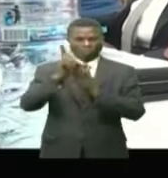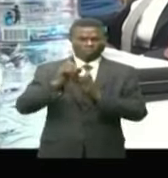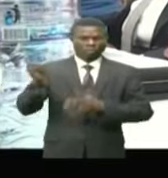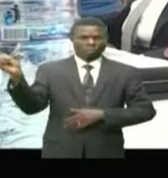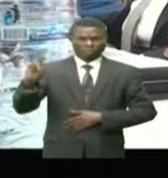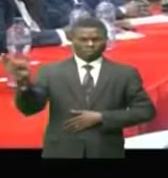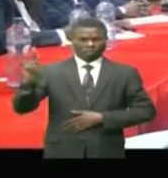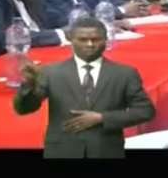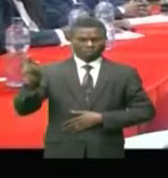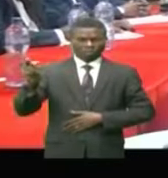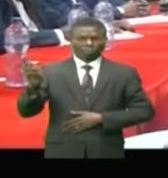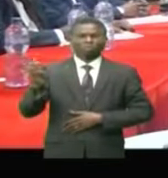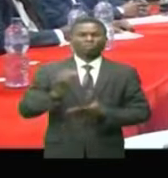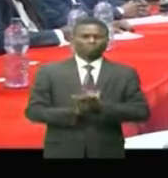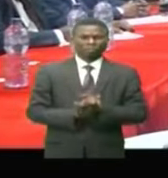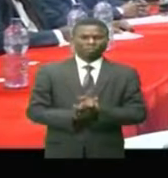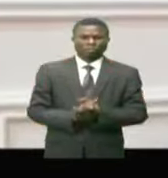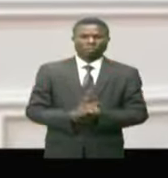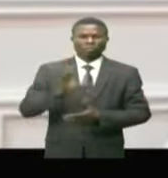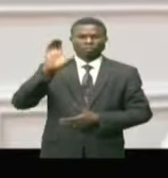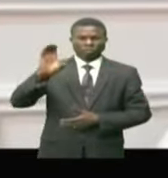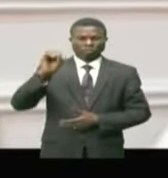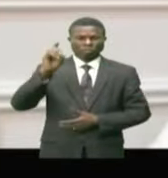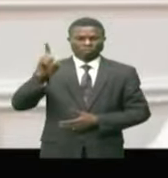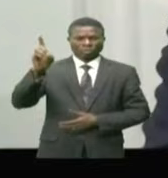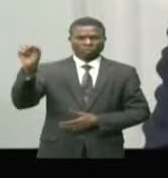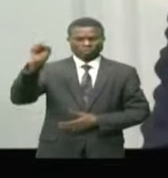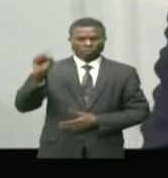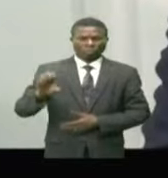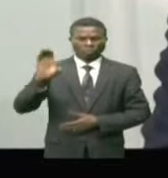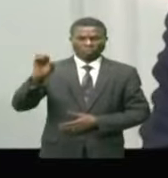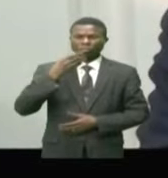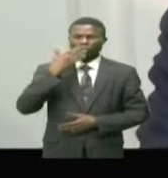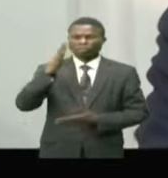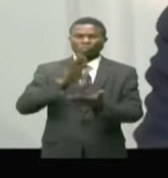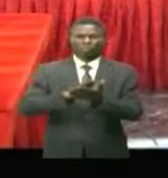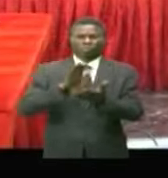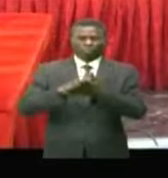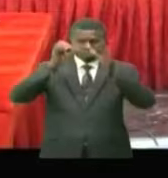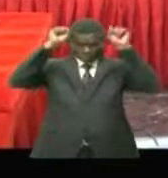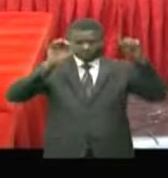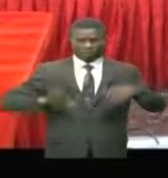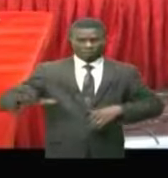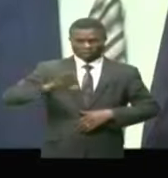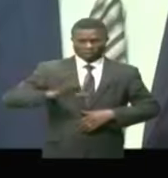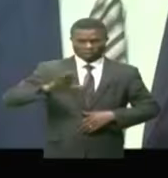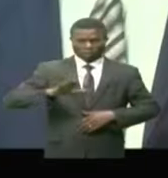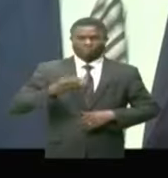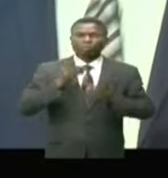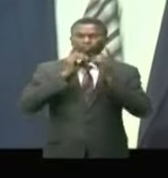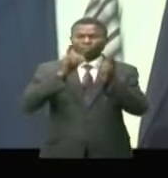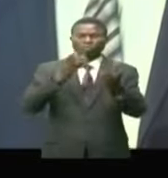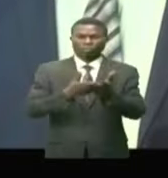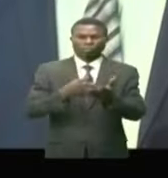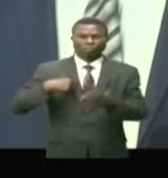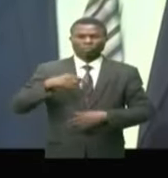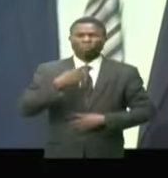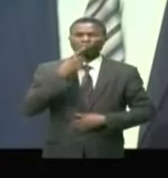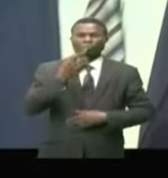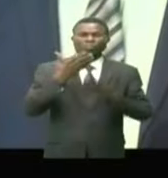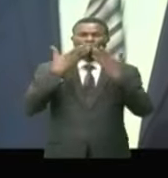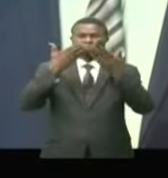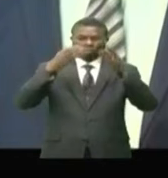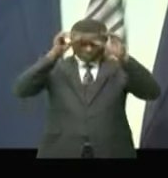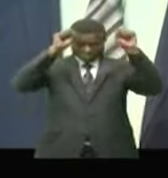Kasaï ex-occidental, Codesco Asbel en sigle, remercie le président de la République par cette déclaration. Remercions le président